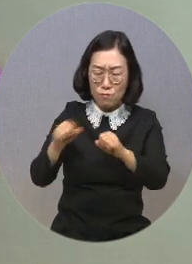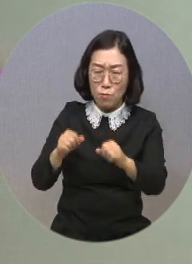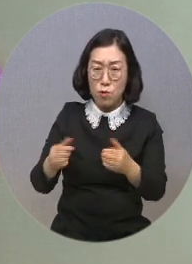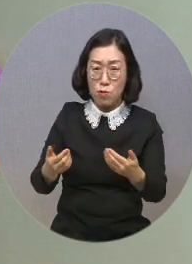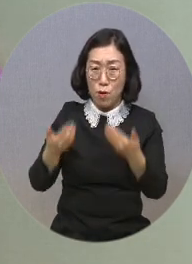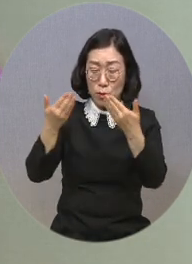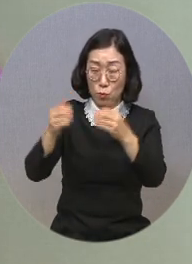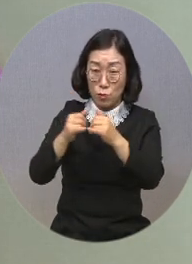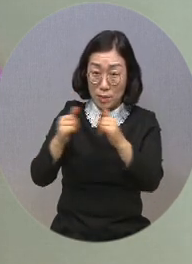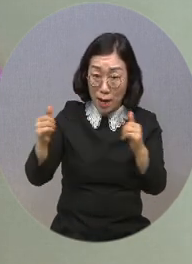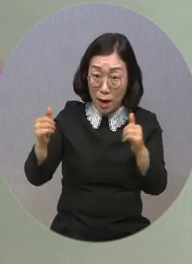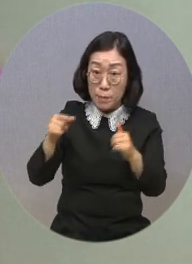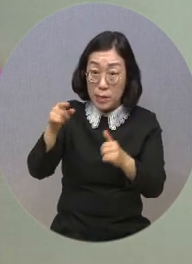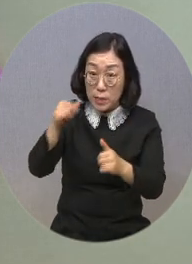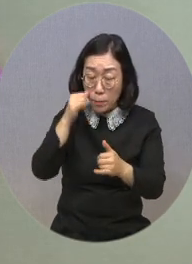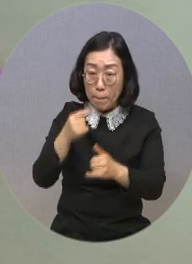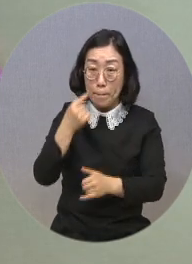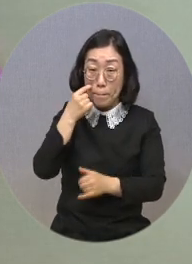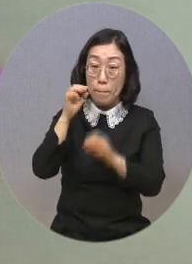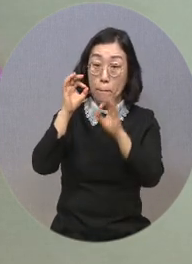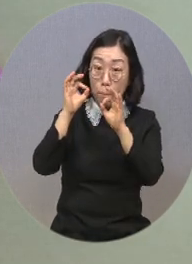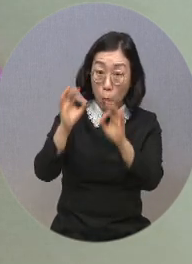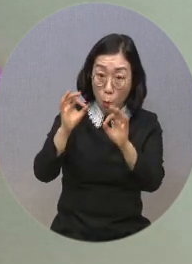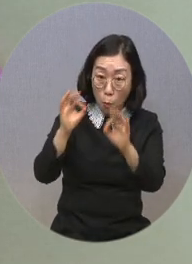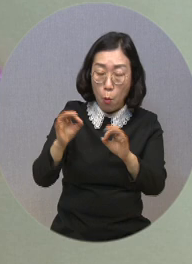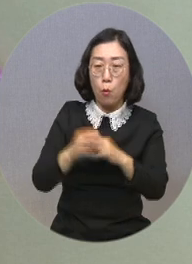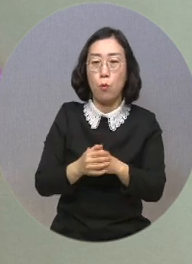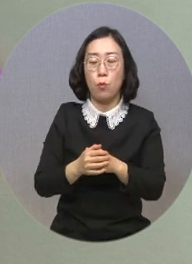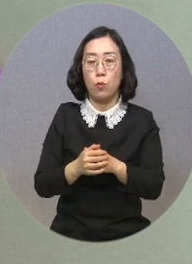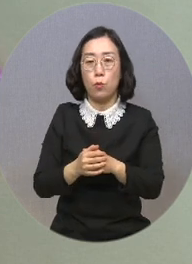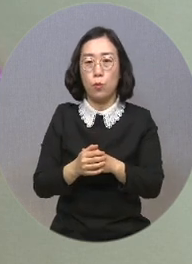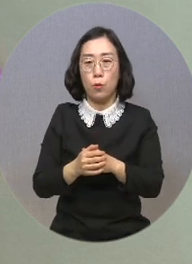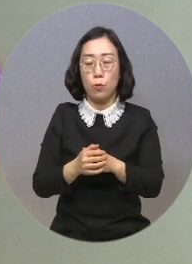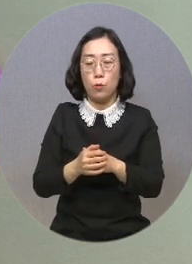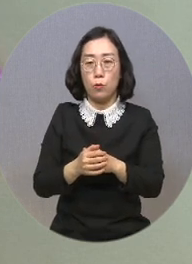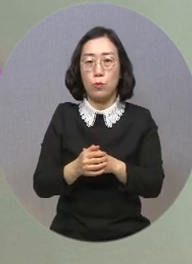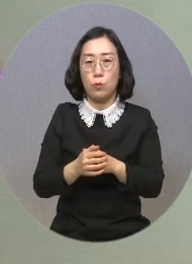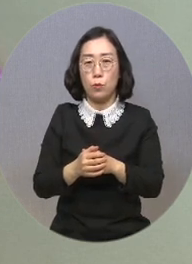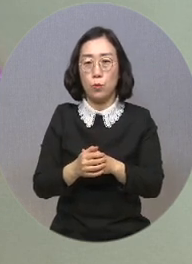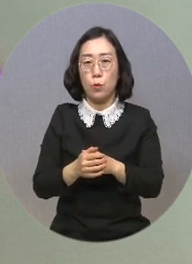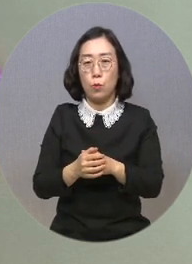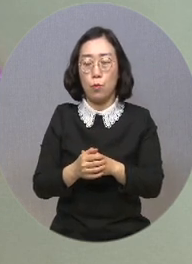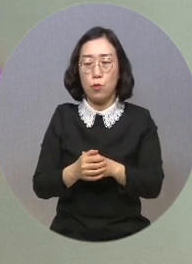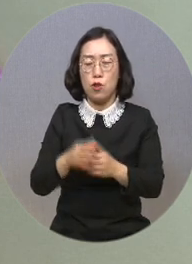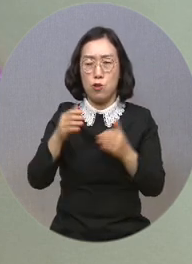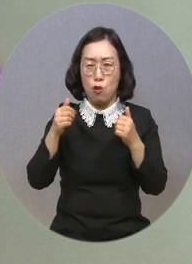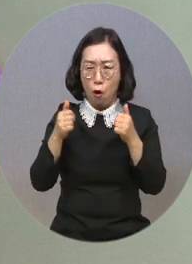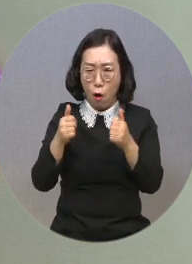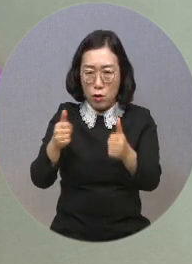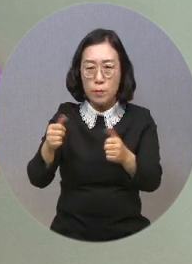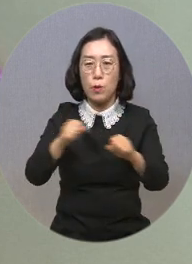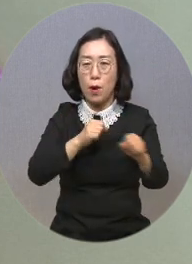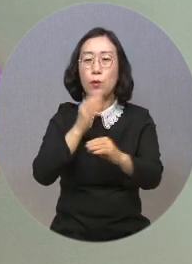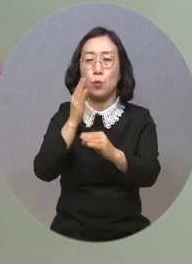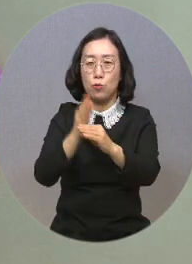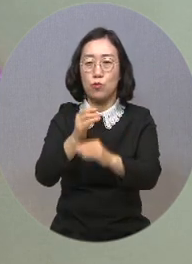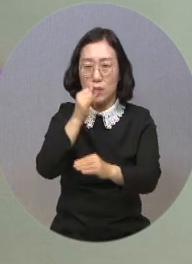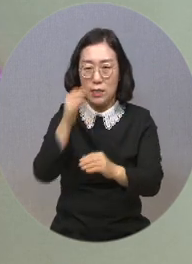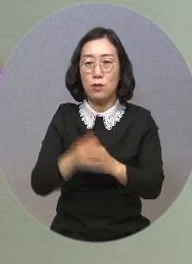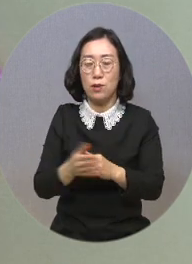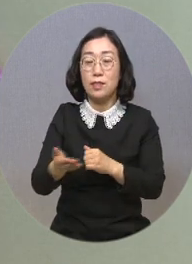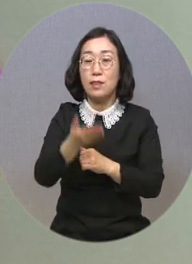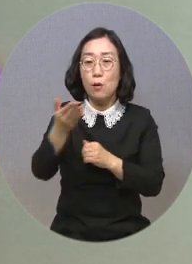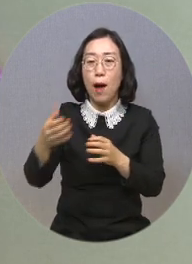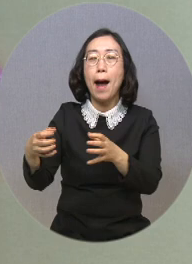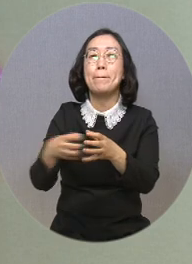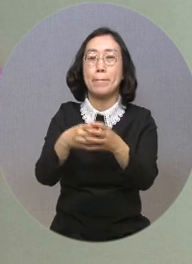더 눈여겨보시고 좀 더 돌아보세요. 그러면 분명히 주변에 열정적인 사람들이 있을 것입니다. 그 사람들과